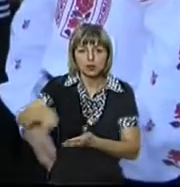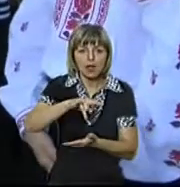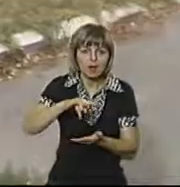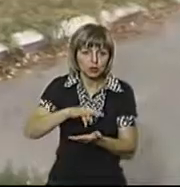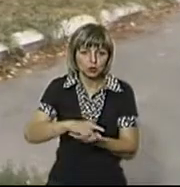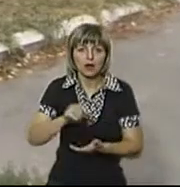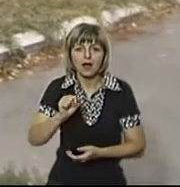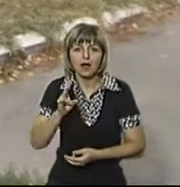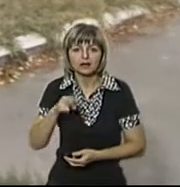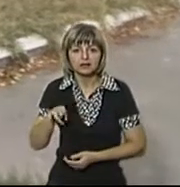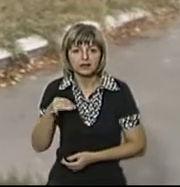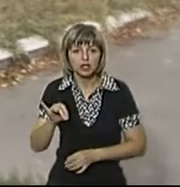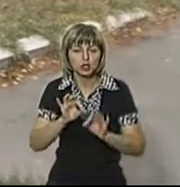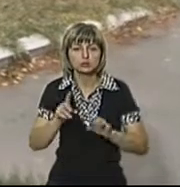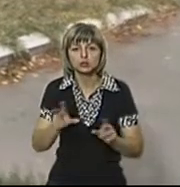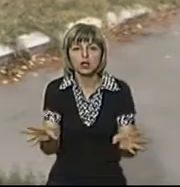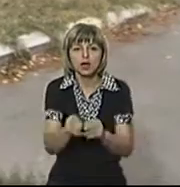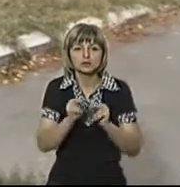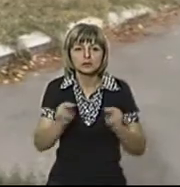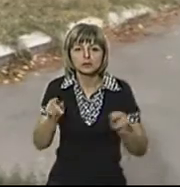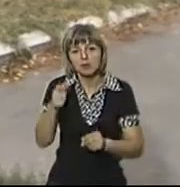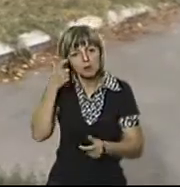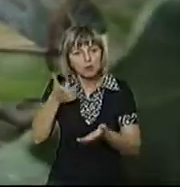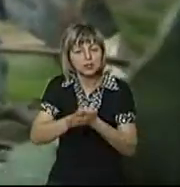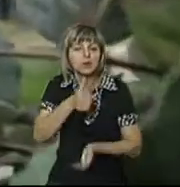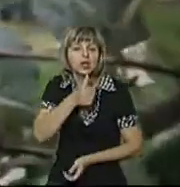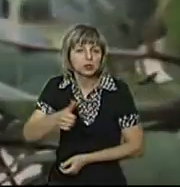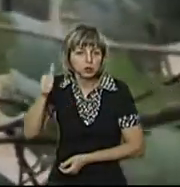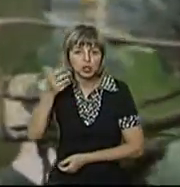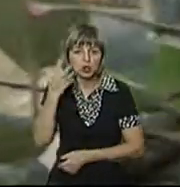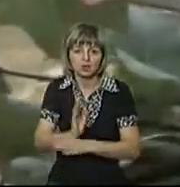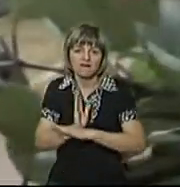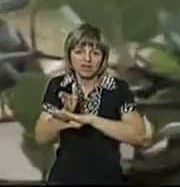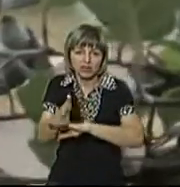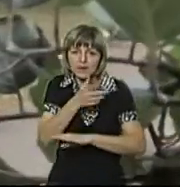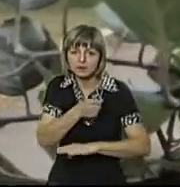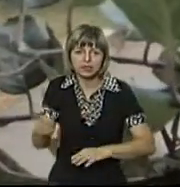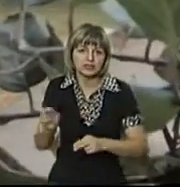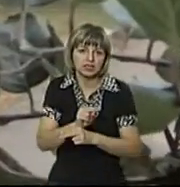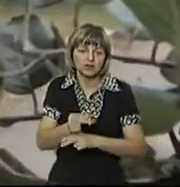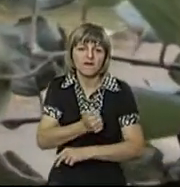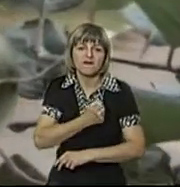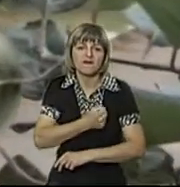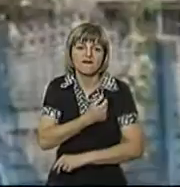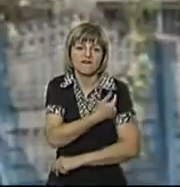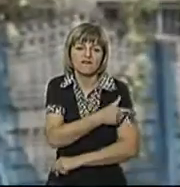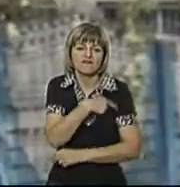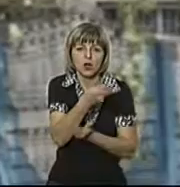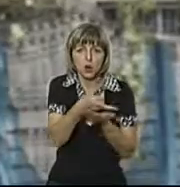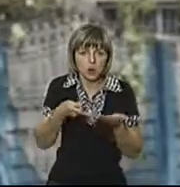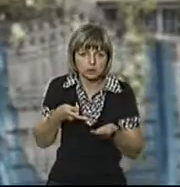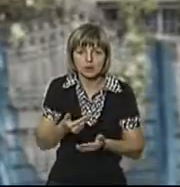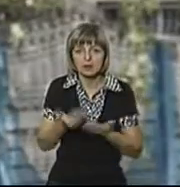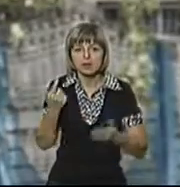аеропорту. Андрій Лузик розповідає, що з педагогами познайомився торік, коли його відвідували під час лікування у госпіталі. Перед